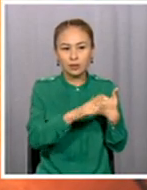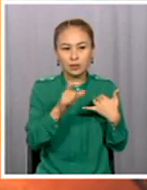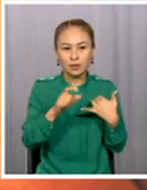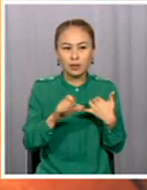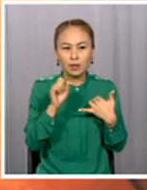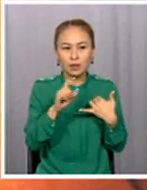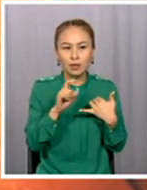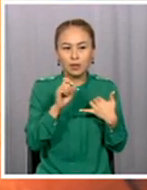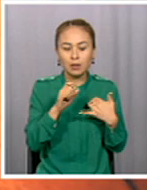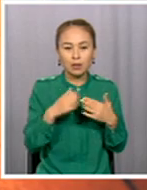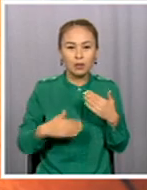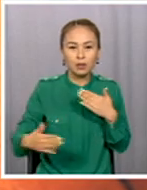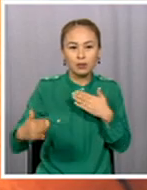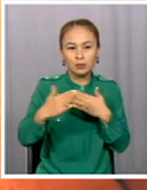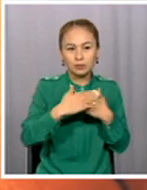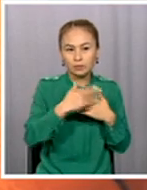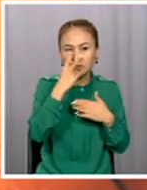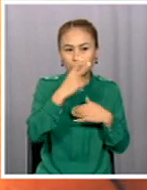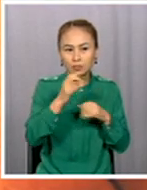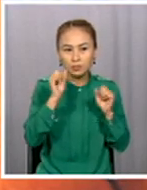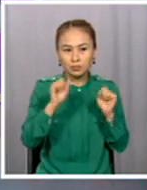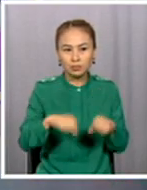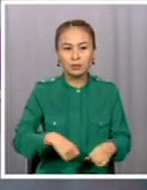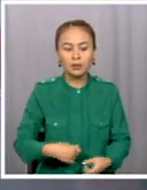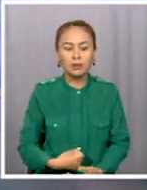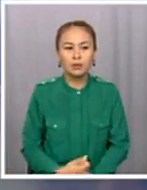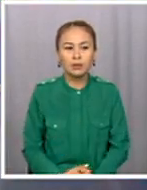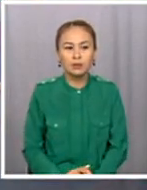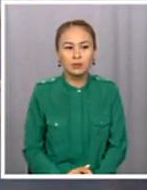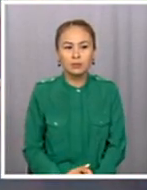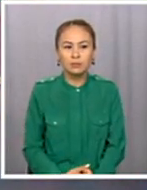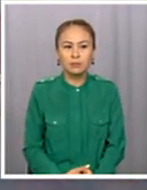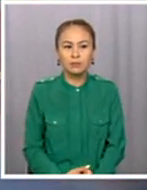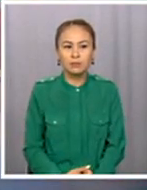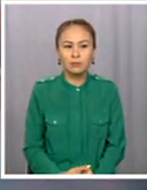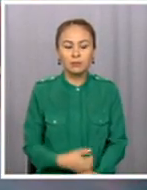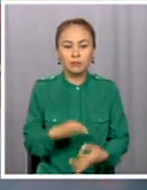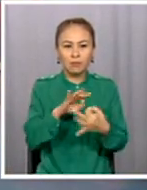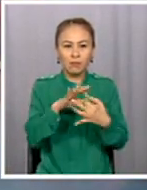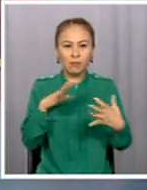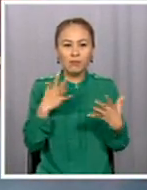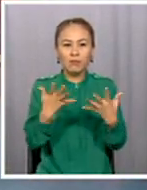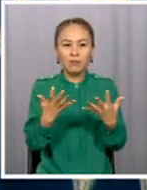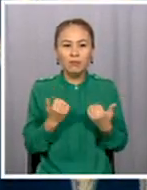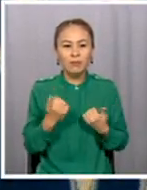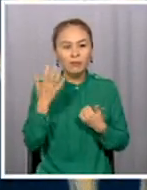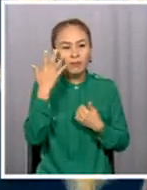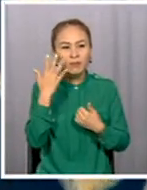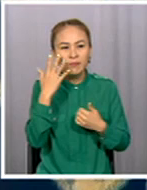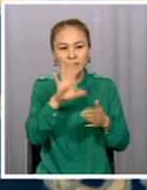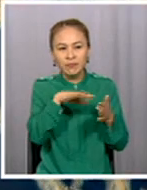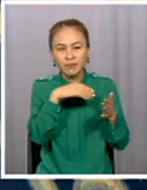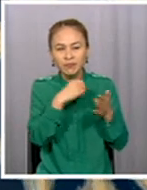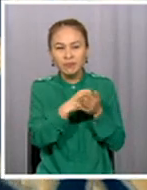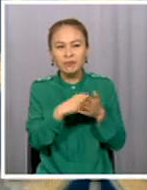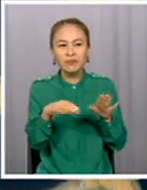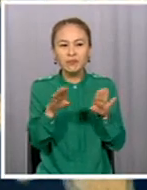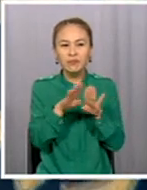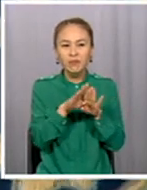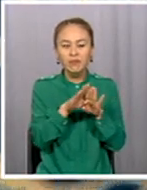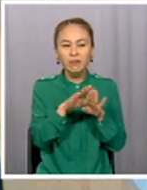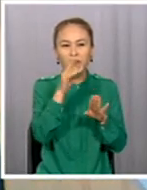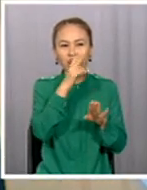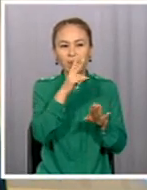көреді. Төле биден қалған сөз. Тәуелсіздік алғаннан бері де шашауы шықпаған